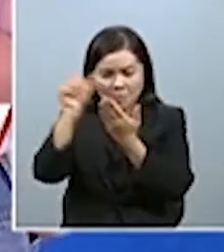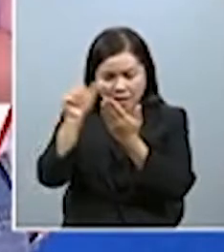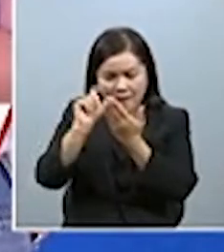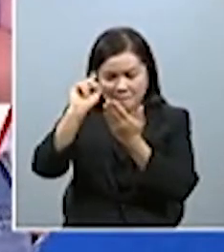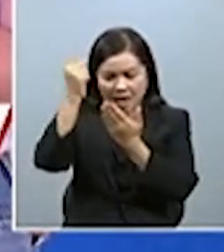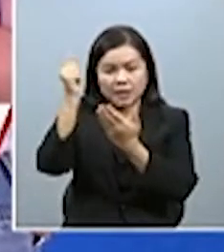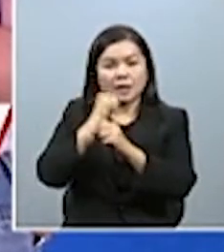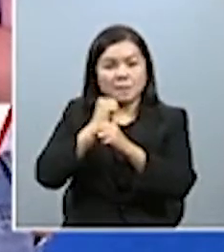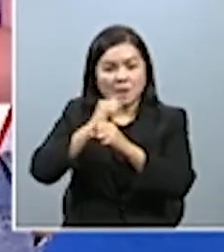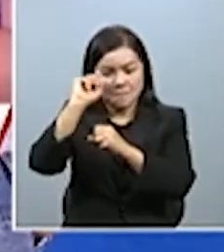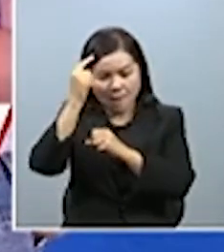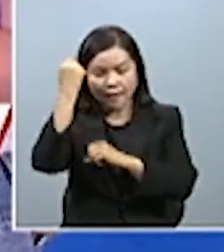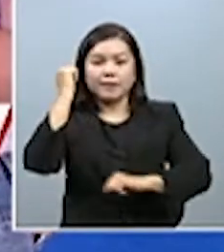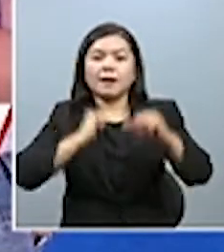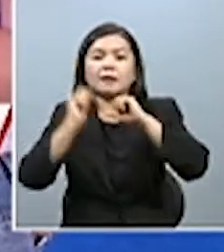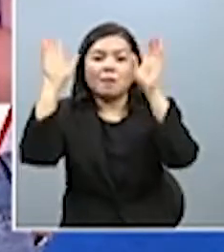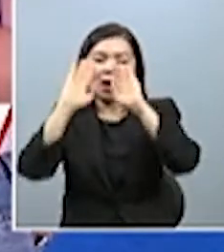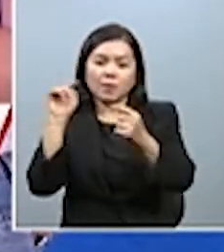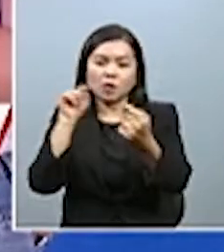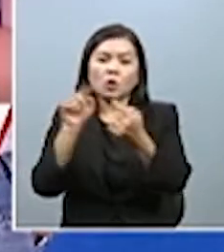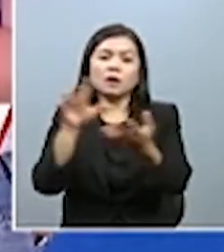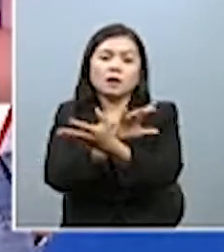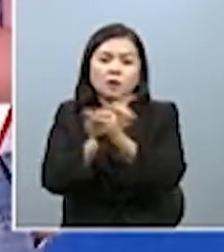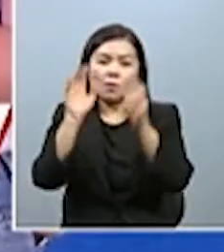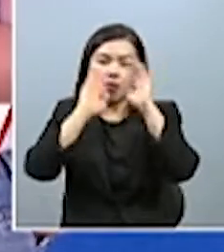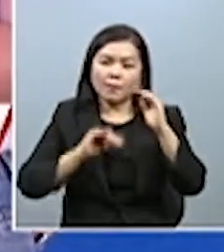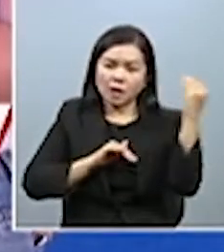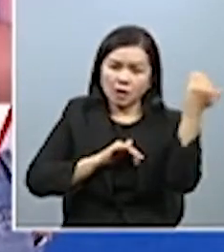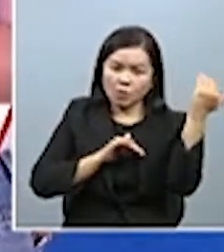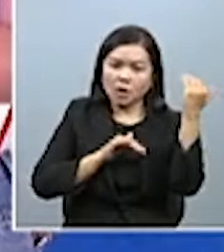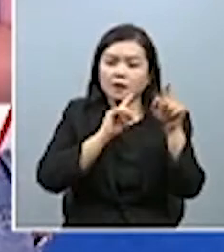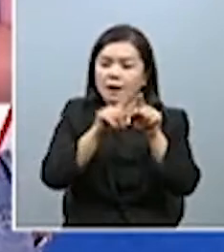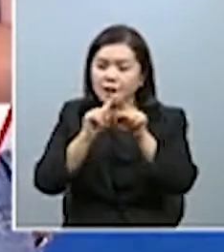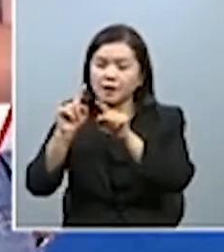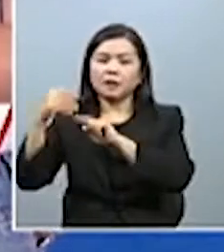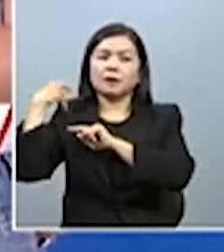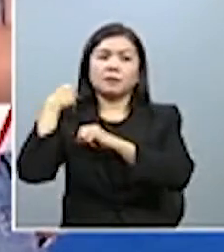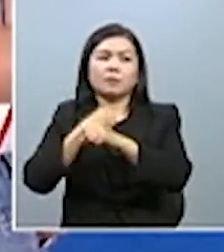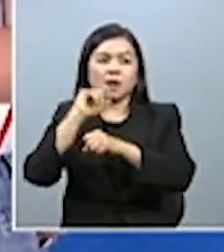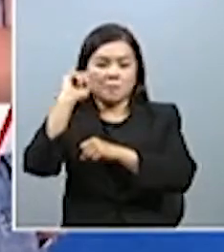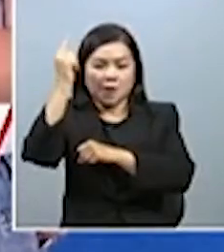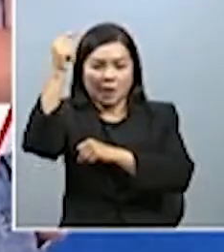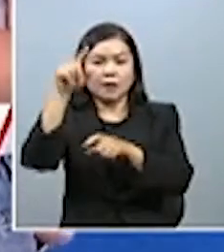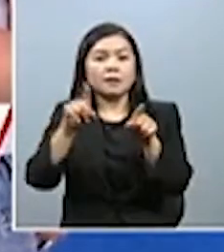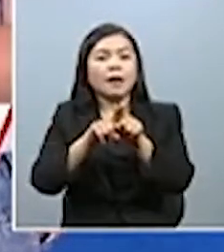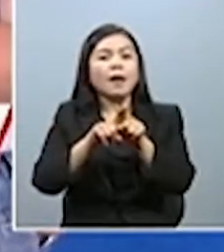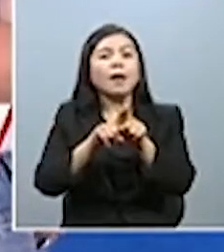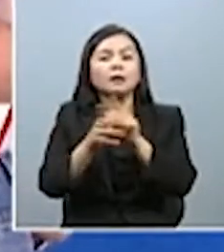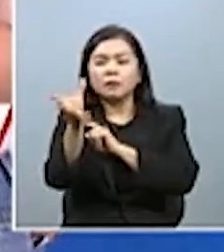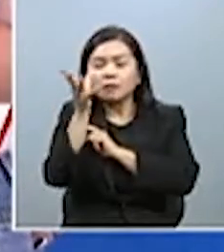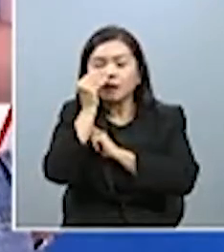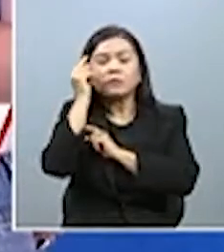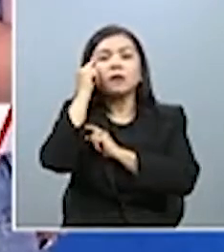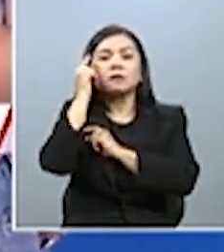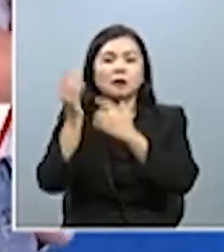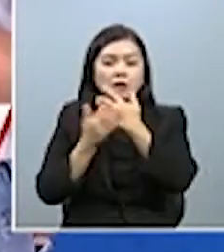ยมาเป็นเรื่องอะไรที่มันสมัยใหม่เกี่ยวกับเรื่องของเกมคอมพิวเตอร์อะไรต่างๆนานาแต่จริงๆแล้วมันยังแฝงข้อคิดปรัชญา ถูกต้อง